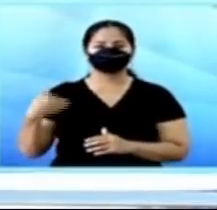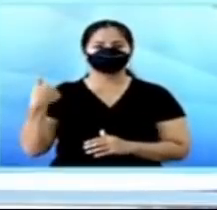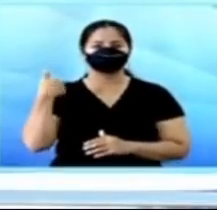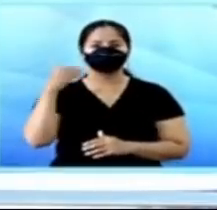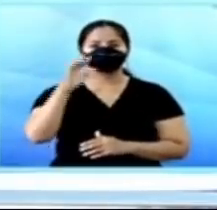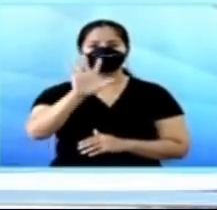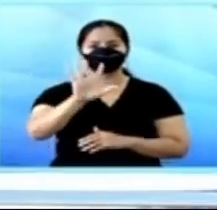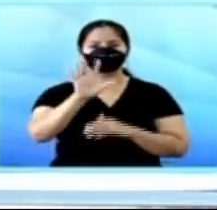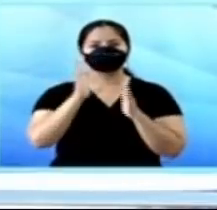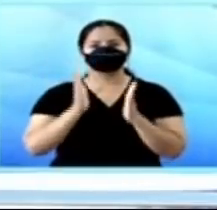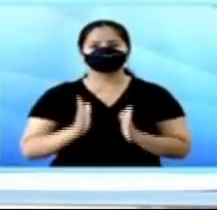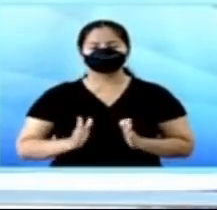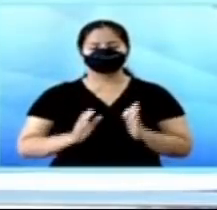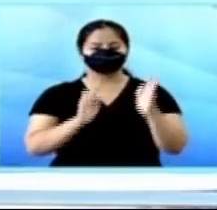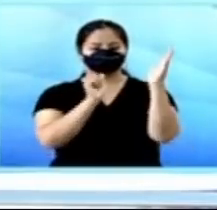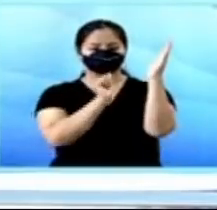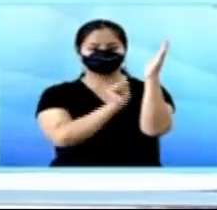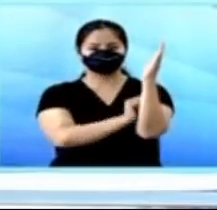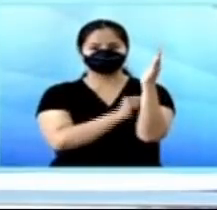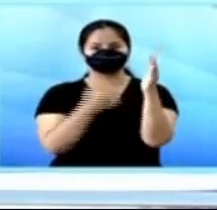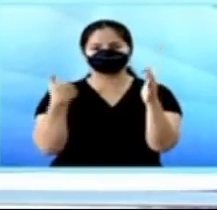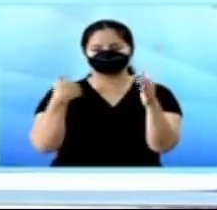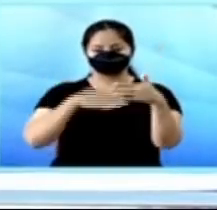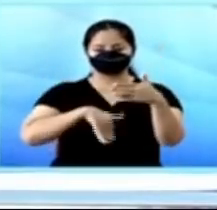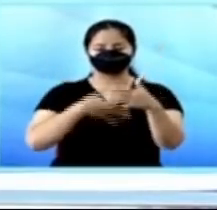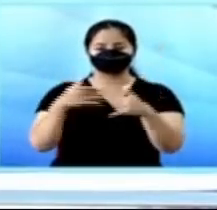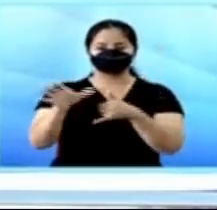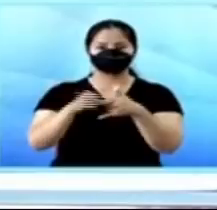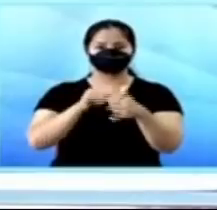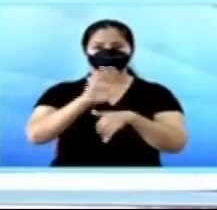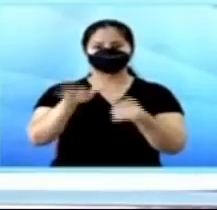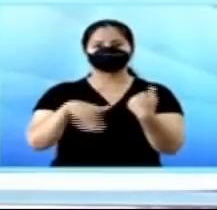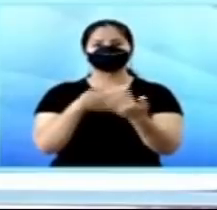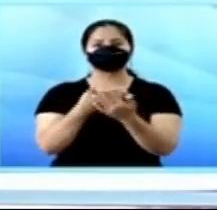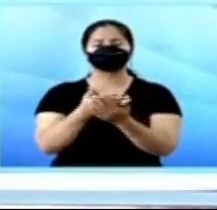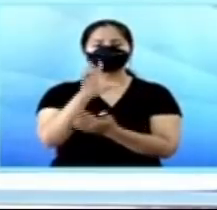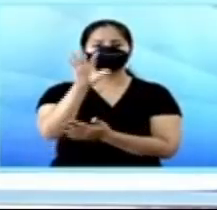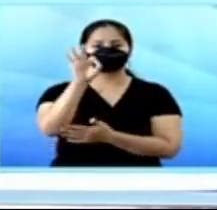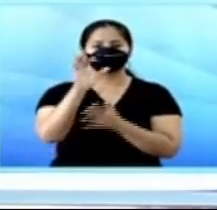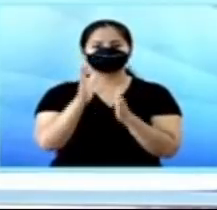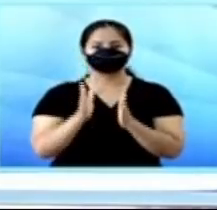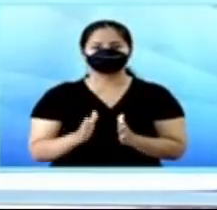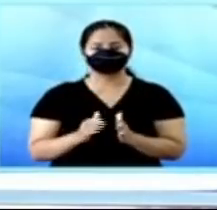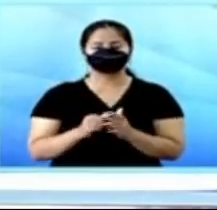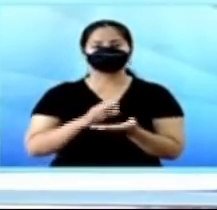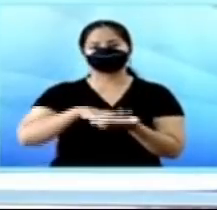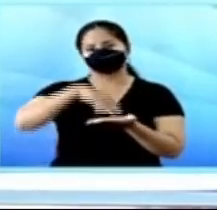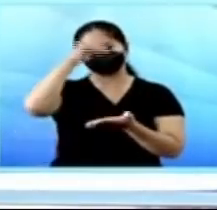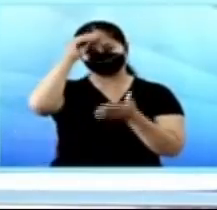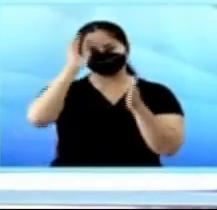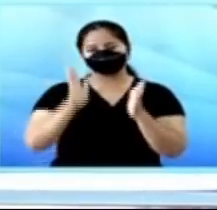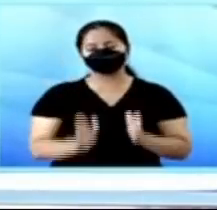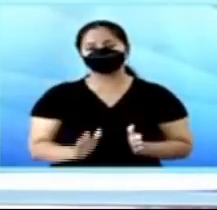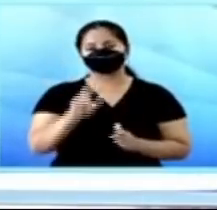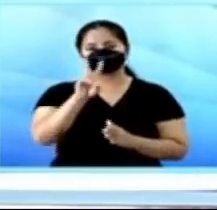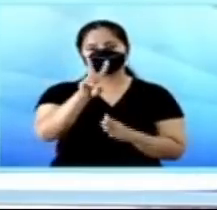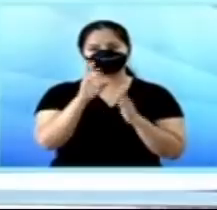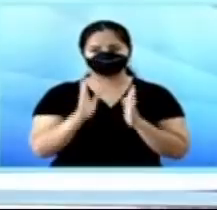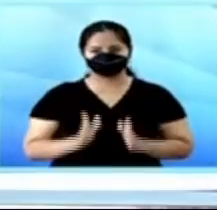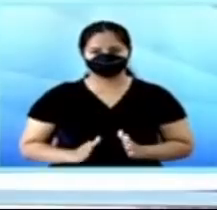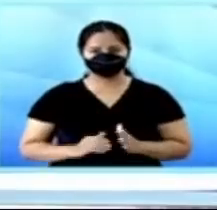นสำหรับแขวงสวรรณเขตนั้นติดเชื้อในชุมชนมีทั้งเมด9คนซึ่งเป็นนักศึกษาแพทย์2คนนั้น